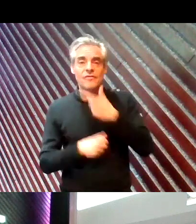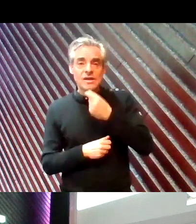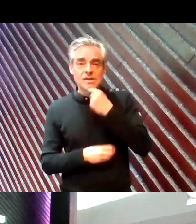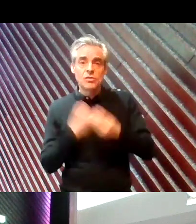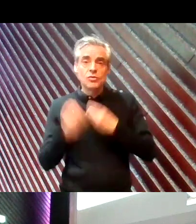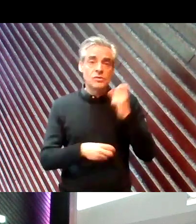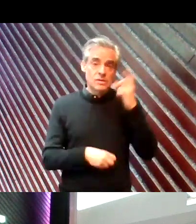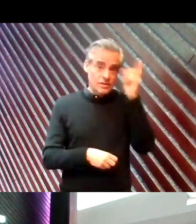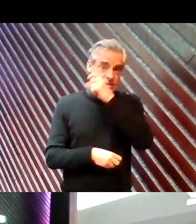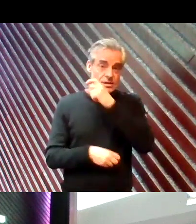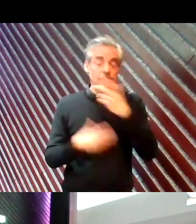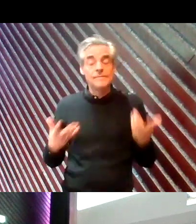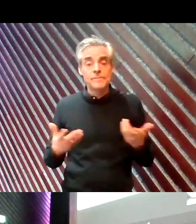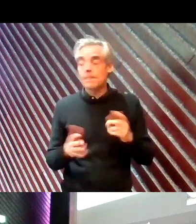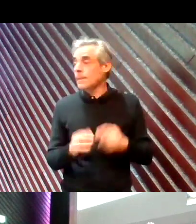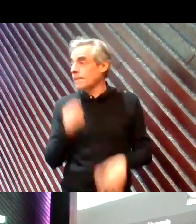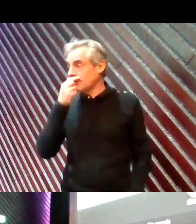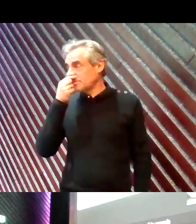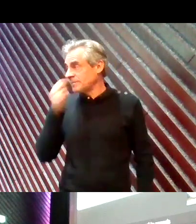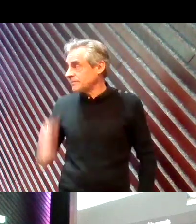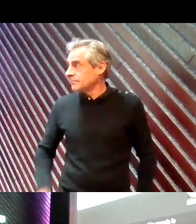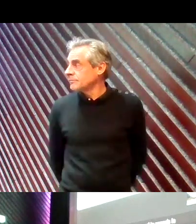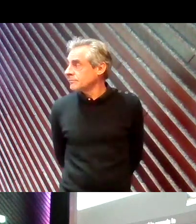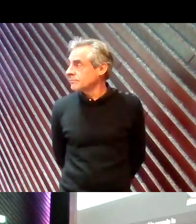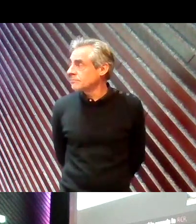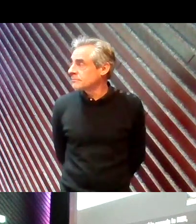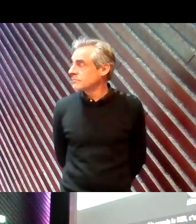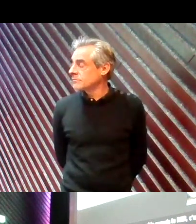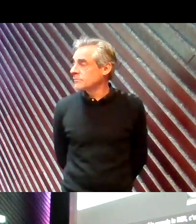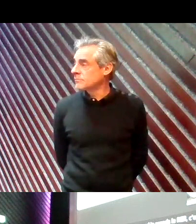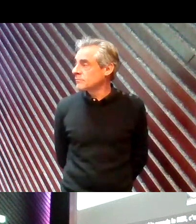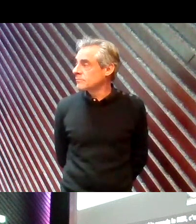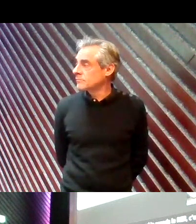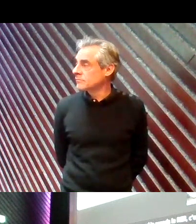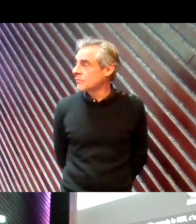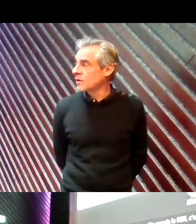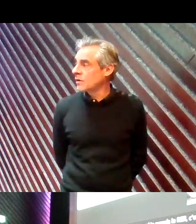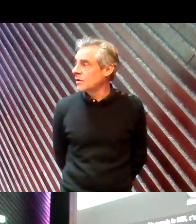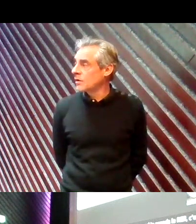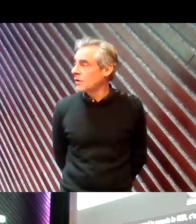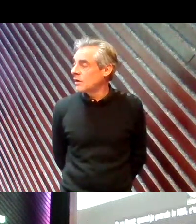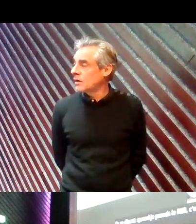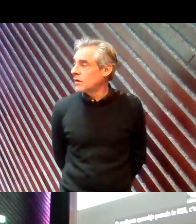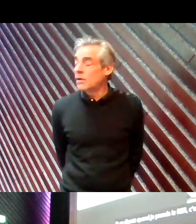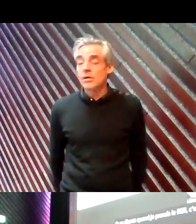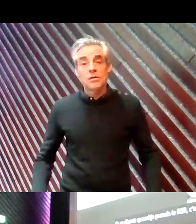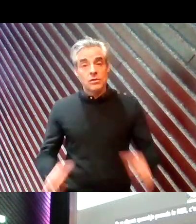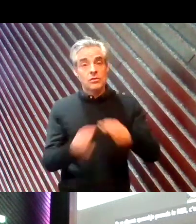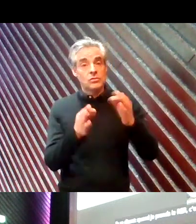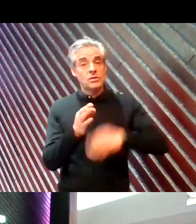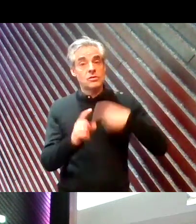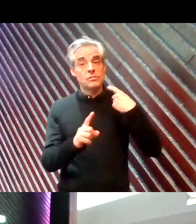? Donc ça,'est un point important. Et puis, deuxième chose, c'est qu'ils ont eu un impact aussi